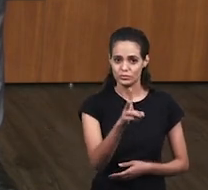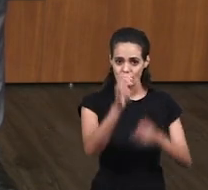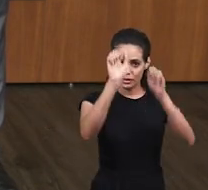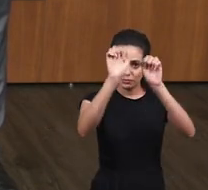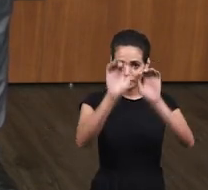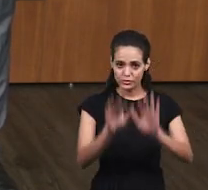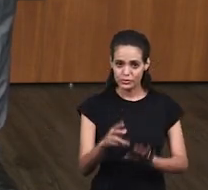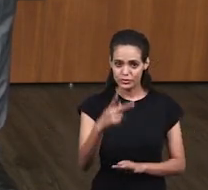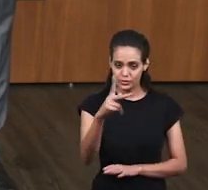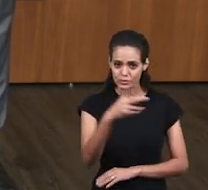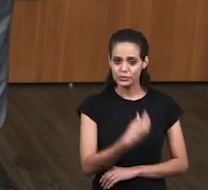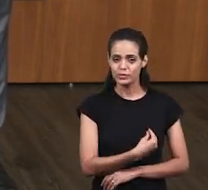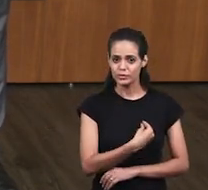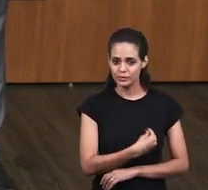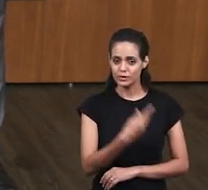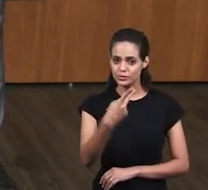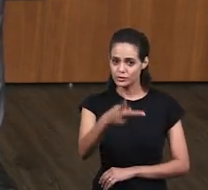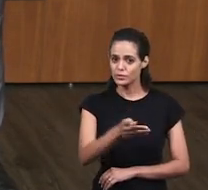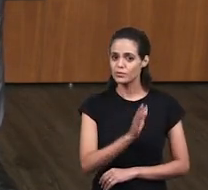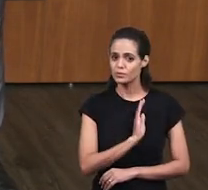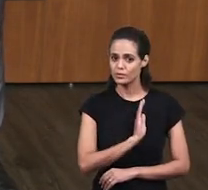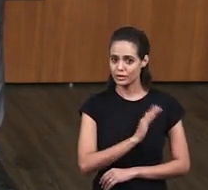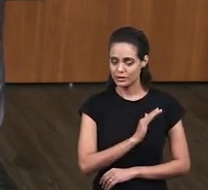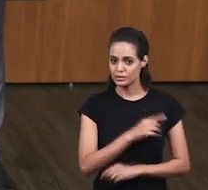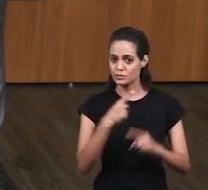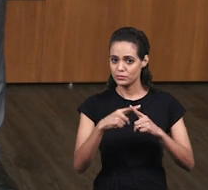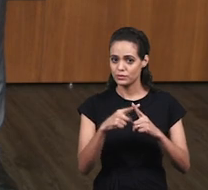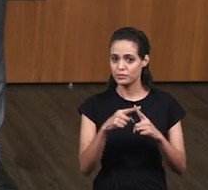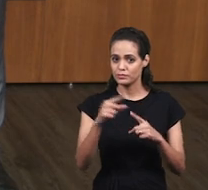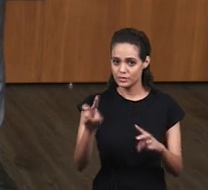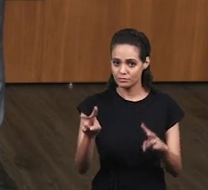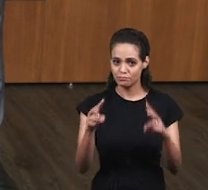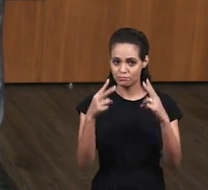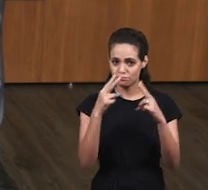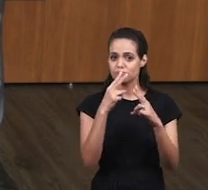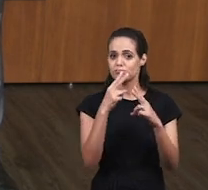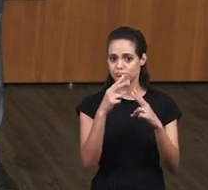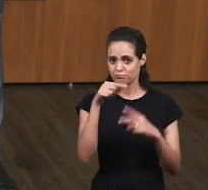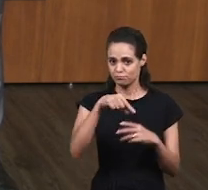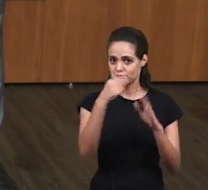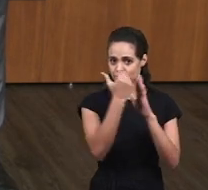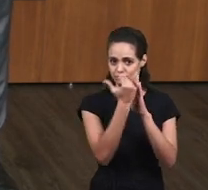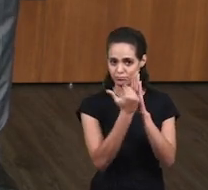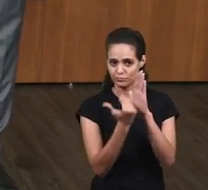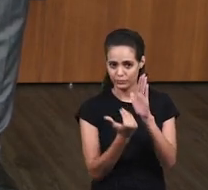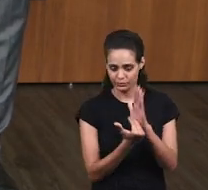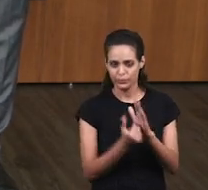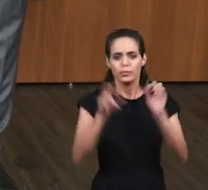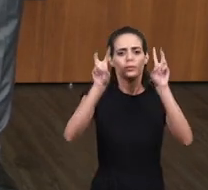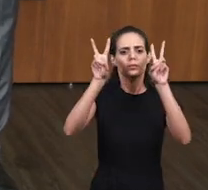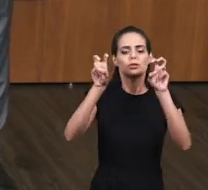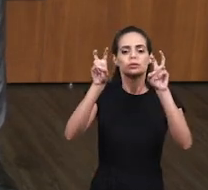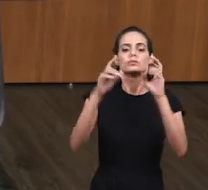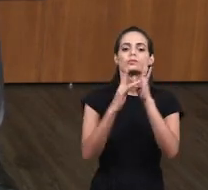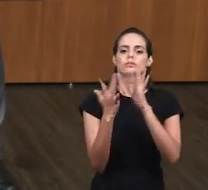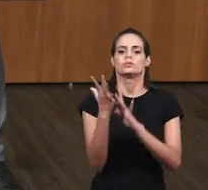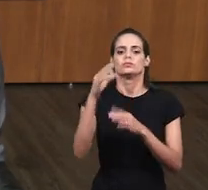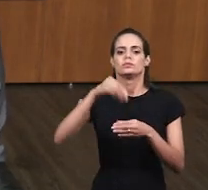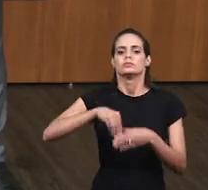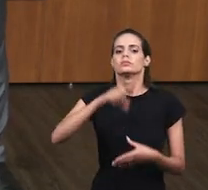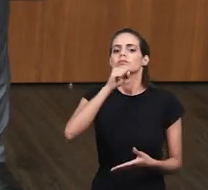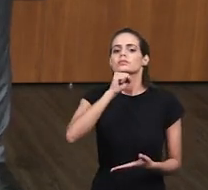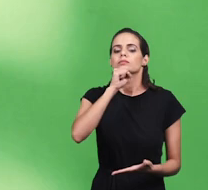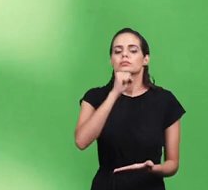votre cœur et vous bénir. Nous allons donner la continuité aujourd'hui au sujet Jésus à l'Ancien